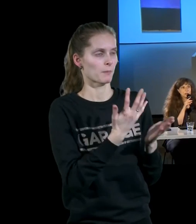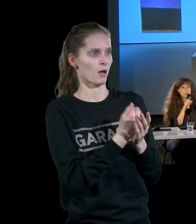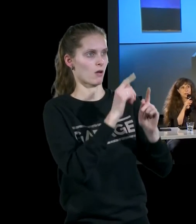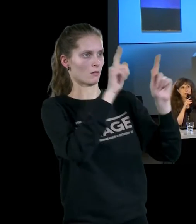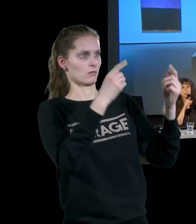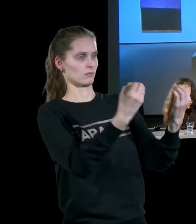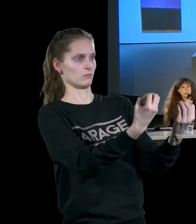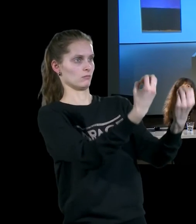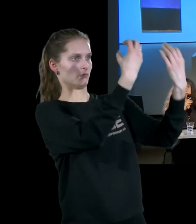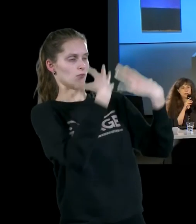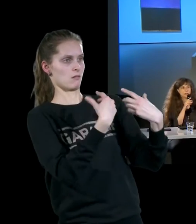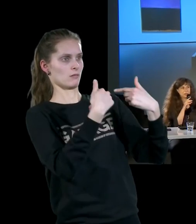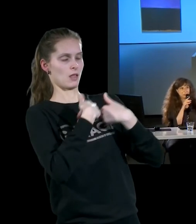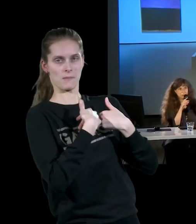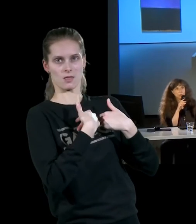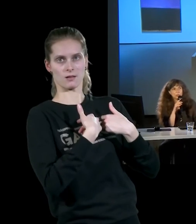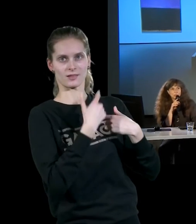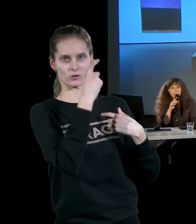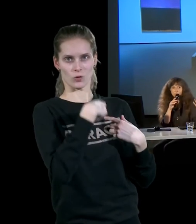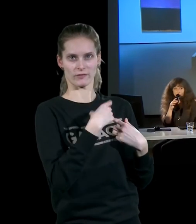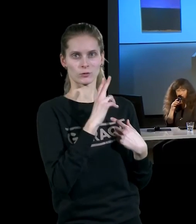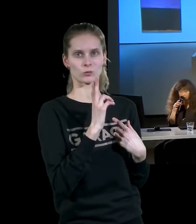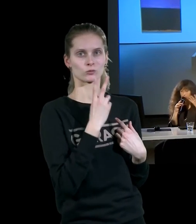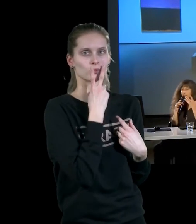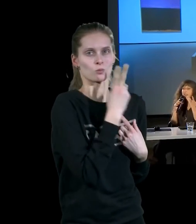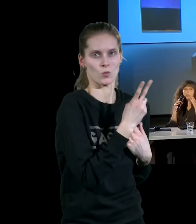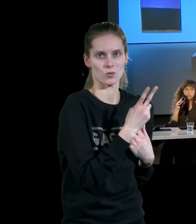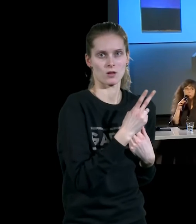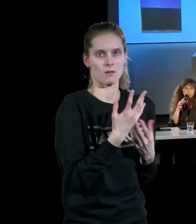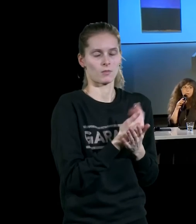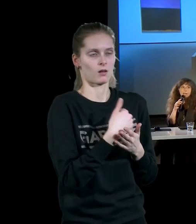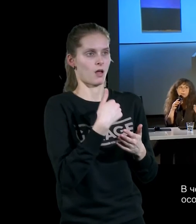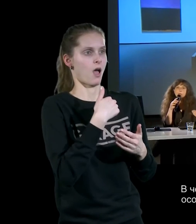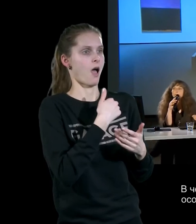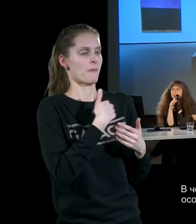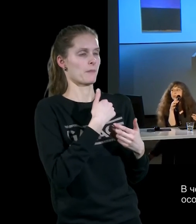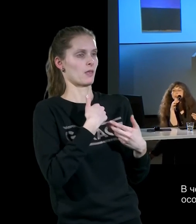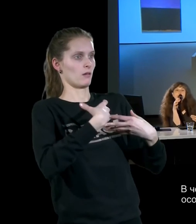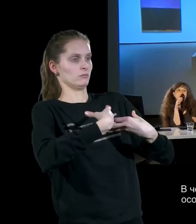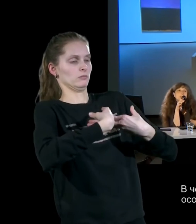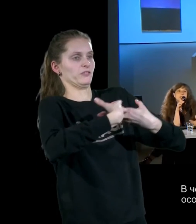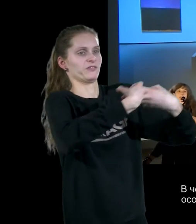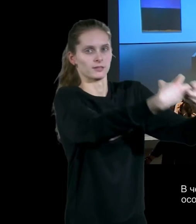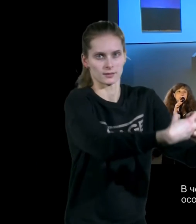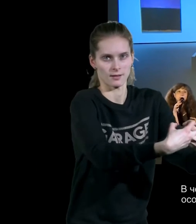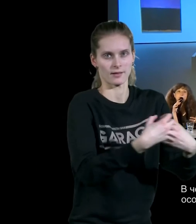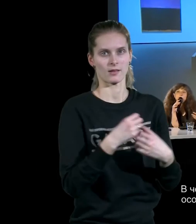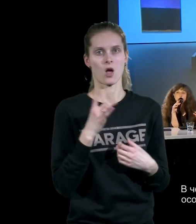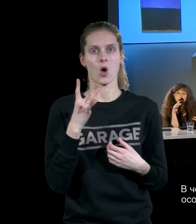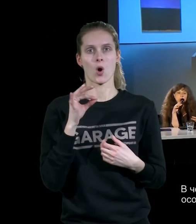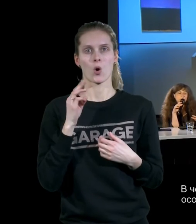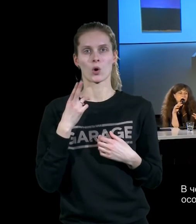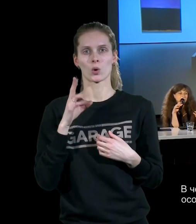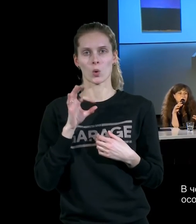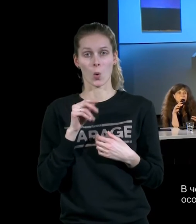которое читается как некое поле энергетическое, выходит и втягивает тебя. Поэтому для Ротко очень важно,